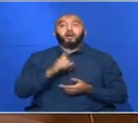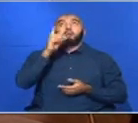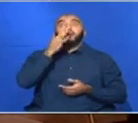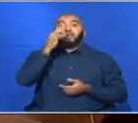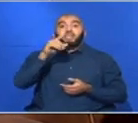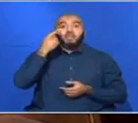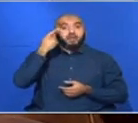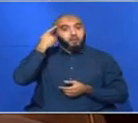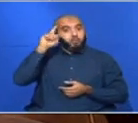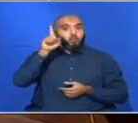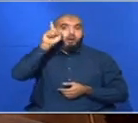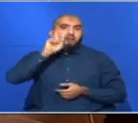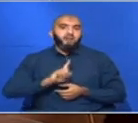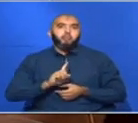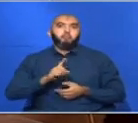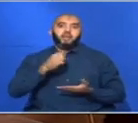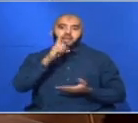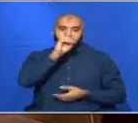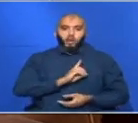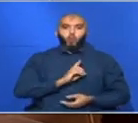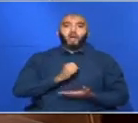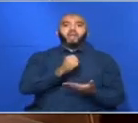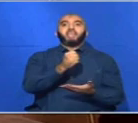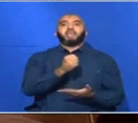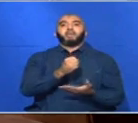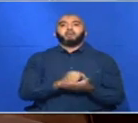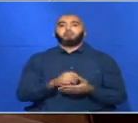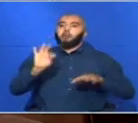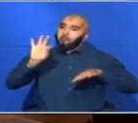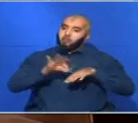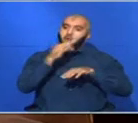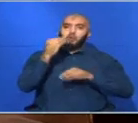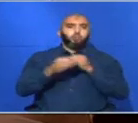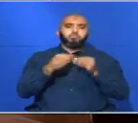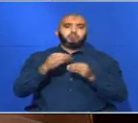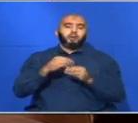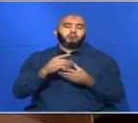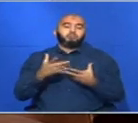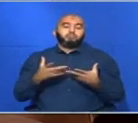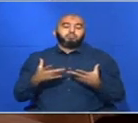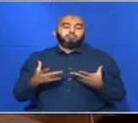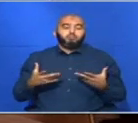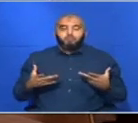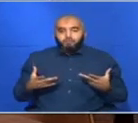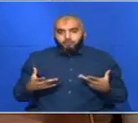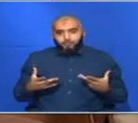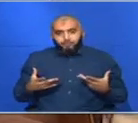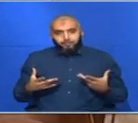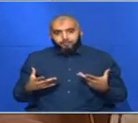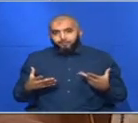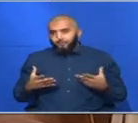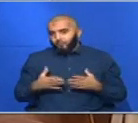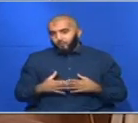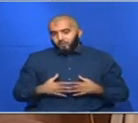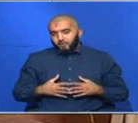ولن النساء سواء تزوجنا القريبه ام البعيد نصيب مما ترك الوالدان